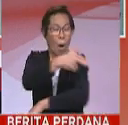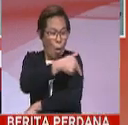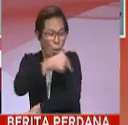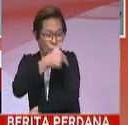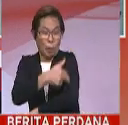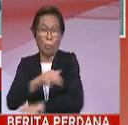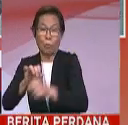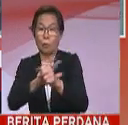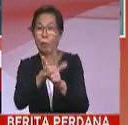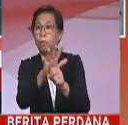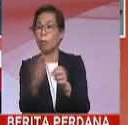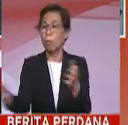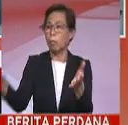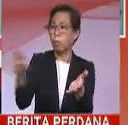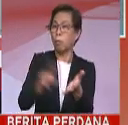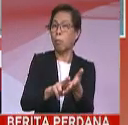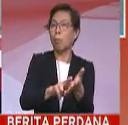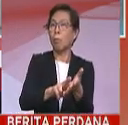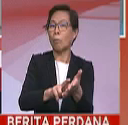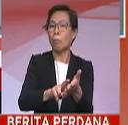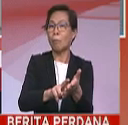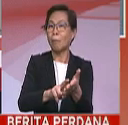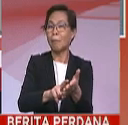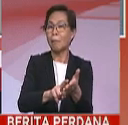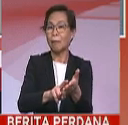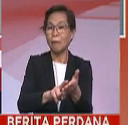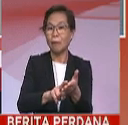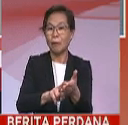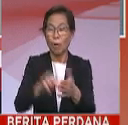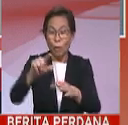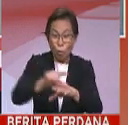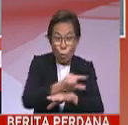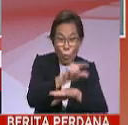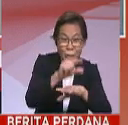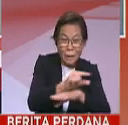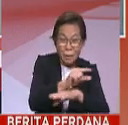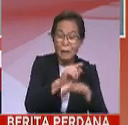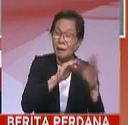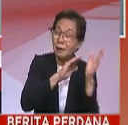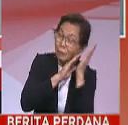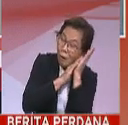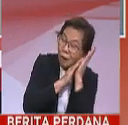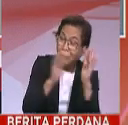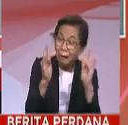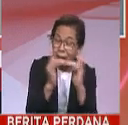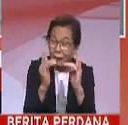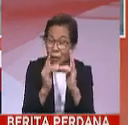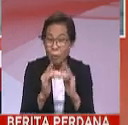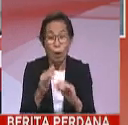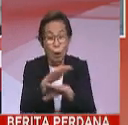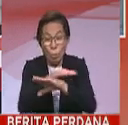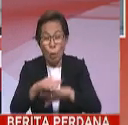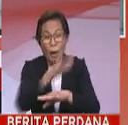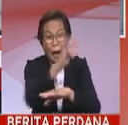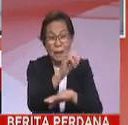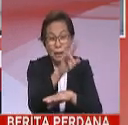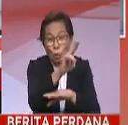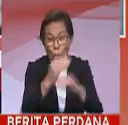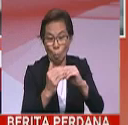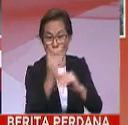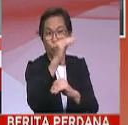hospital COVID-19 mencatatkan kadar penggunaan katil COVID-19, iaitu bukan ICU,